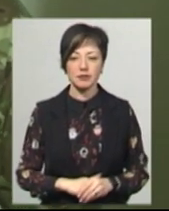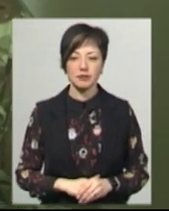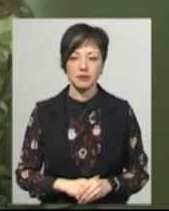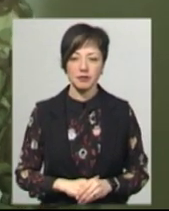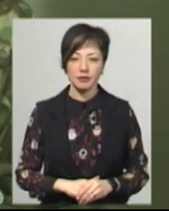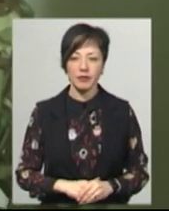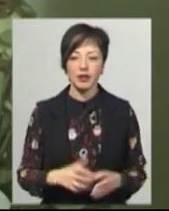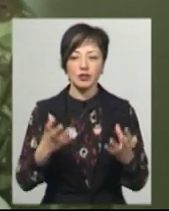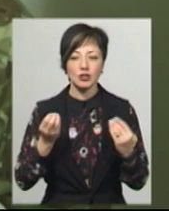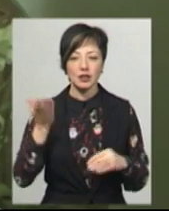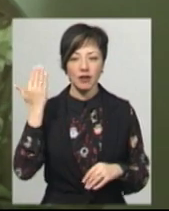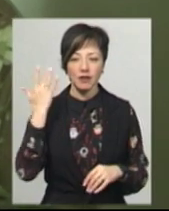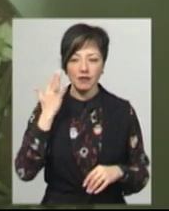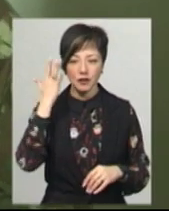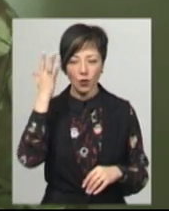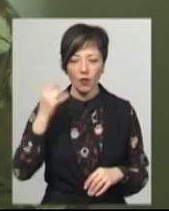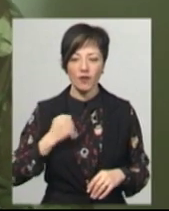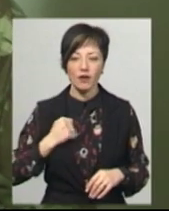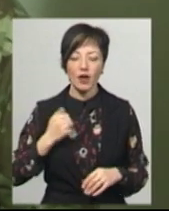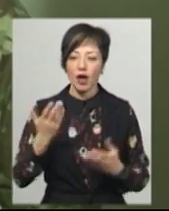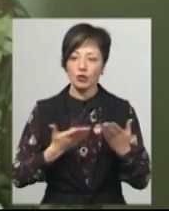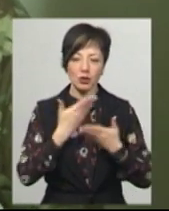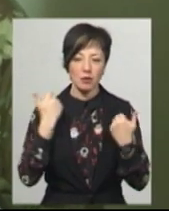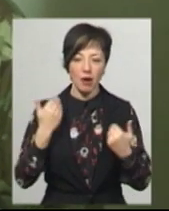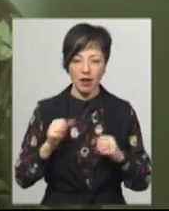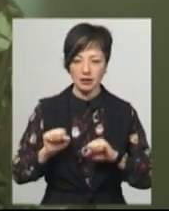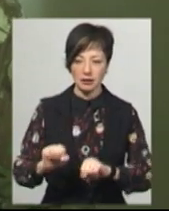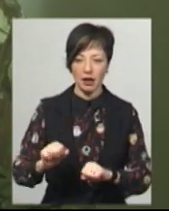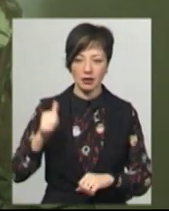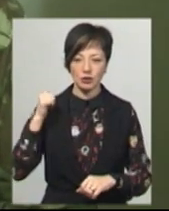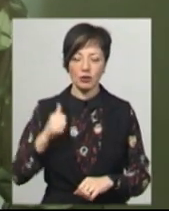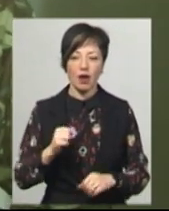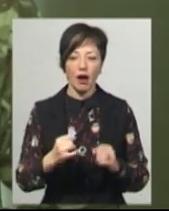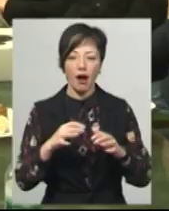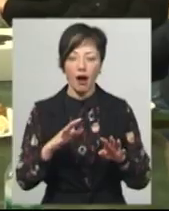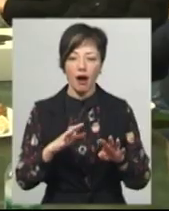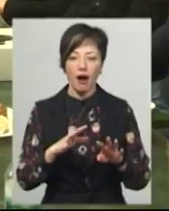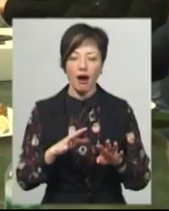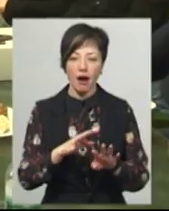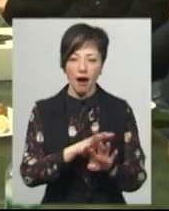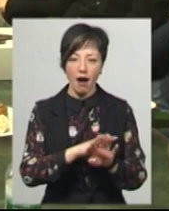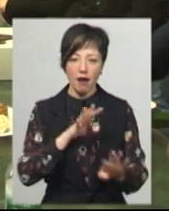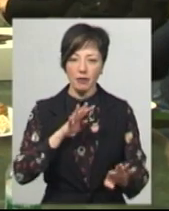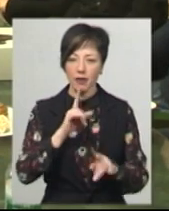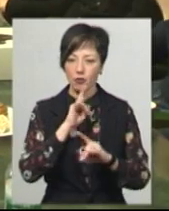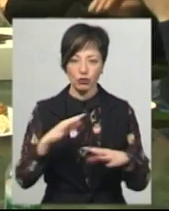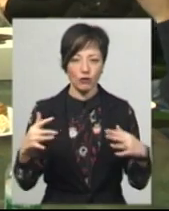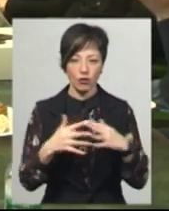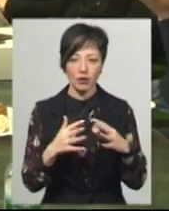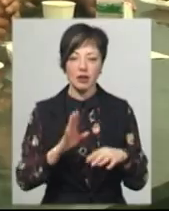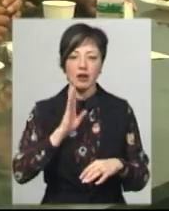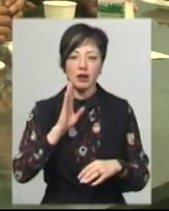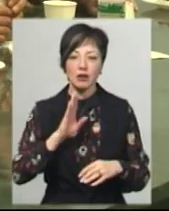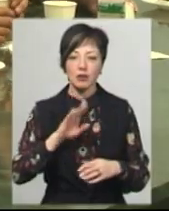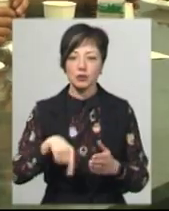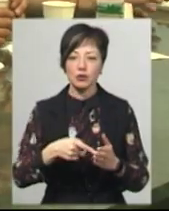давньорімські філософи військові казали, що якщо нема тила доброго, то армія не буде воювати. Радник Хмельницького міського голови з питань